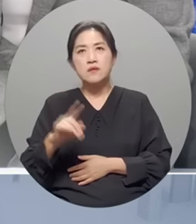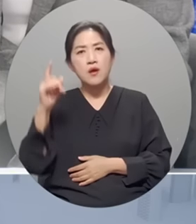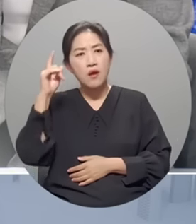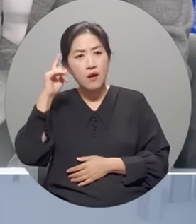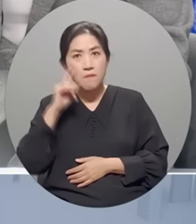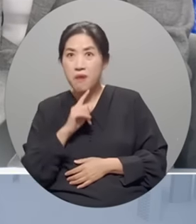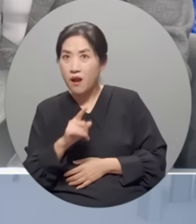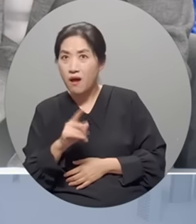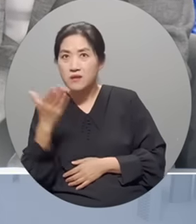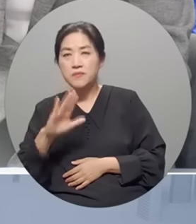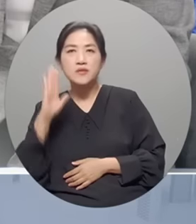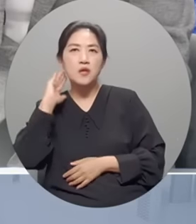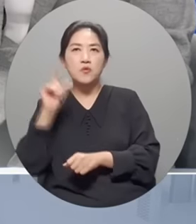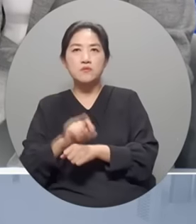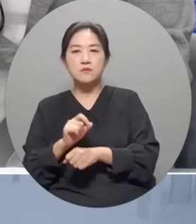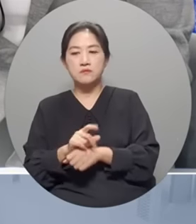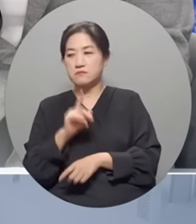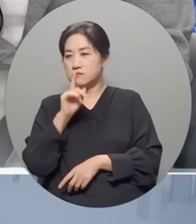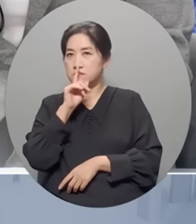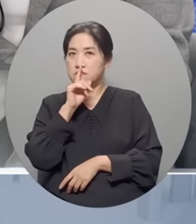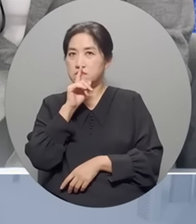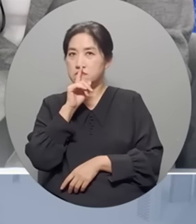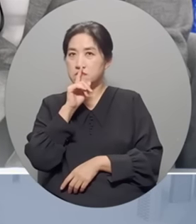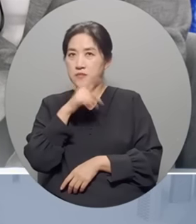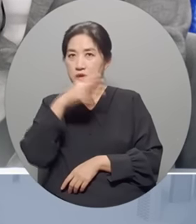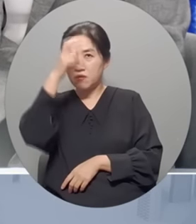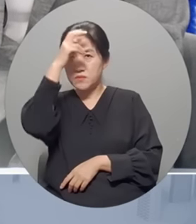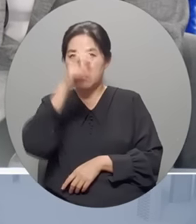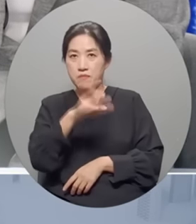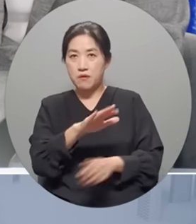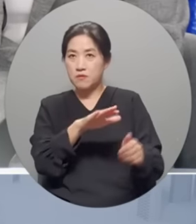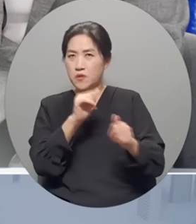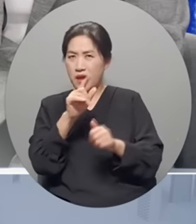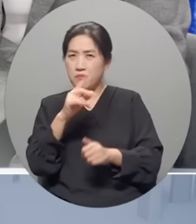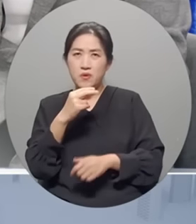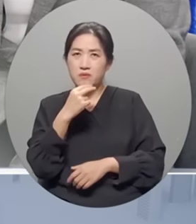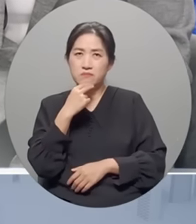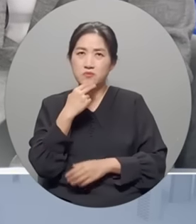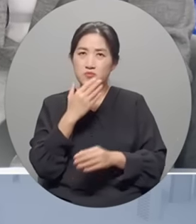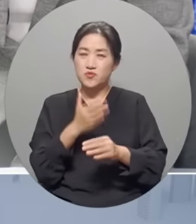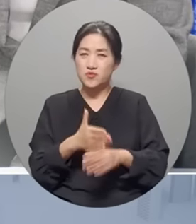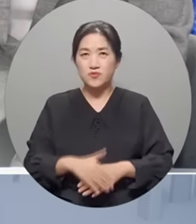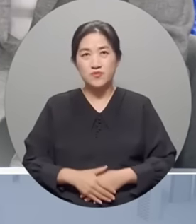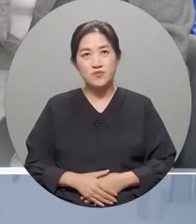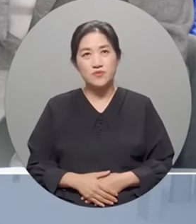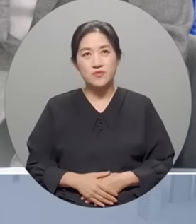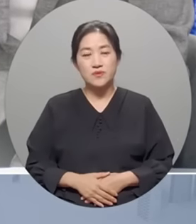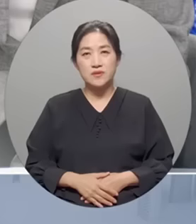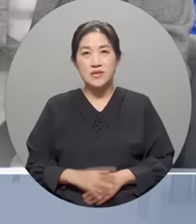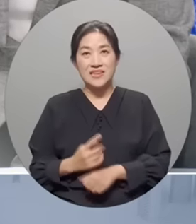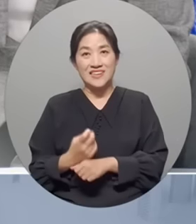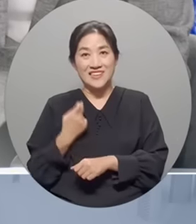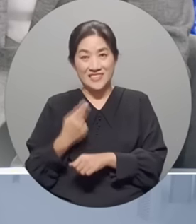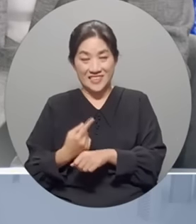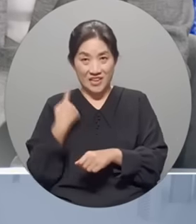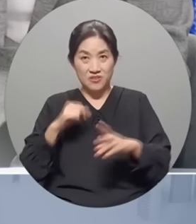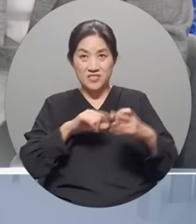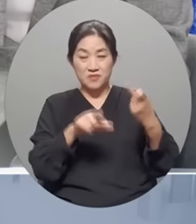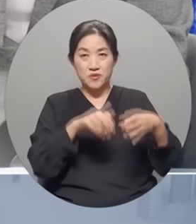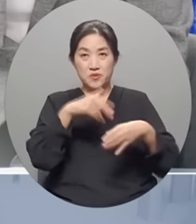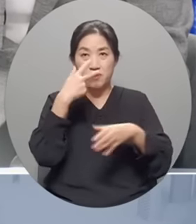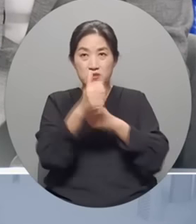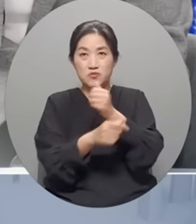어찌된 이유인지 대통령실은 별 말이 없고 검찰도 명 씨를 소환 한번 하지 않고 있습니다. 작년 12월 선관위